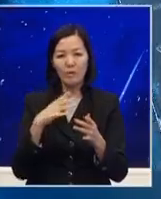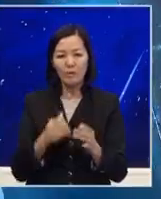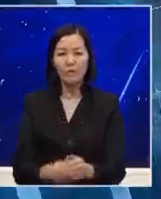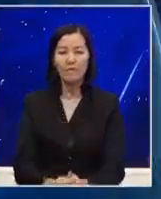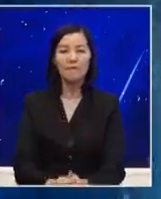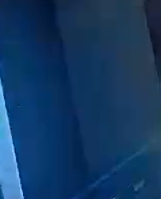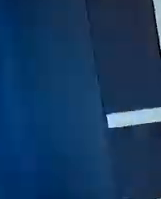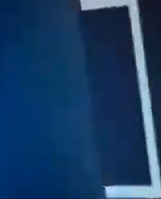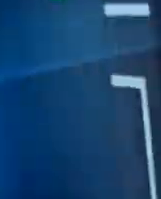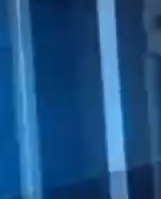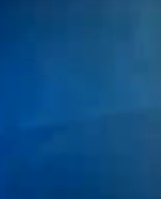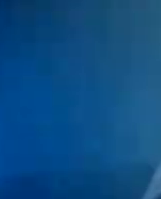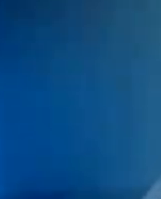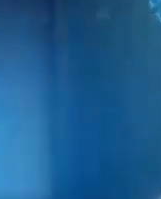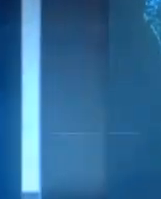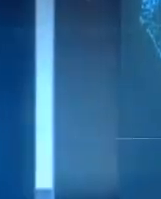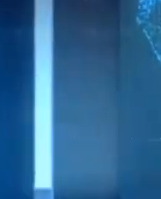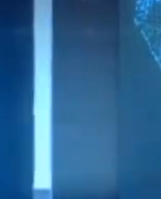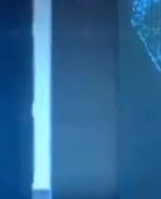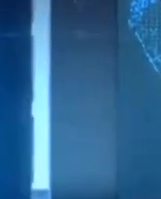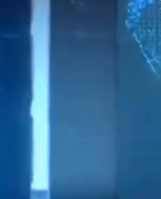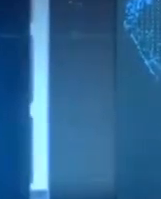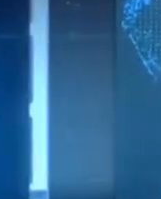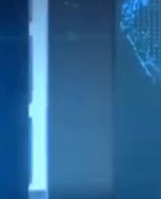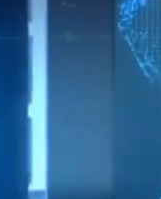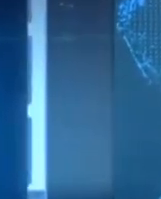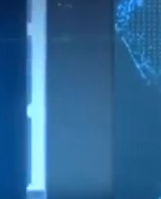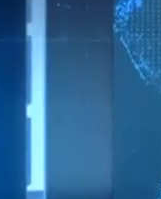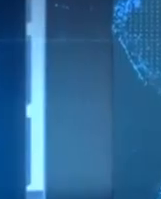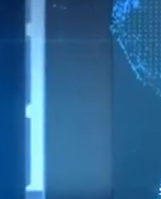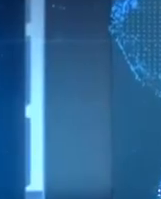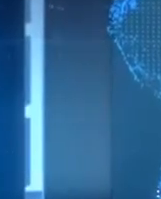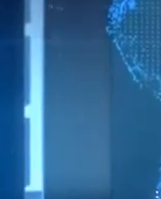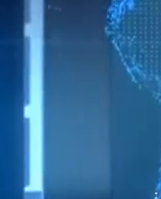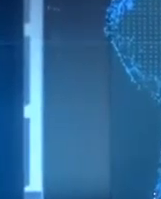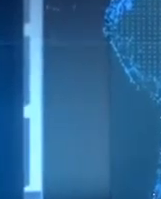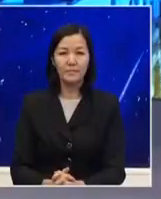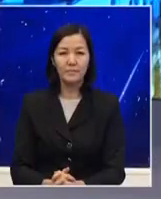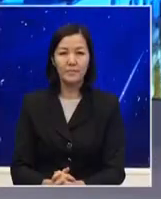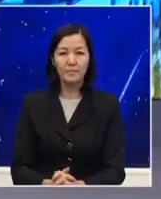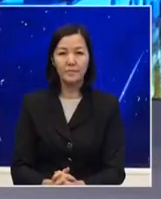Гульмира Тимиргалиева, Курманжан Касымжанулы, Аманжол Жонкешев, телеканал ЖТСУ.